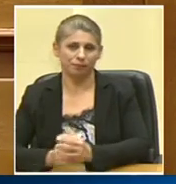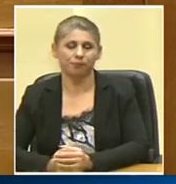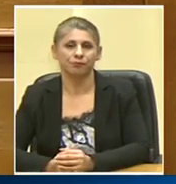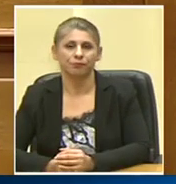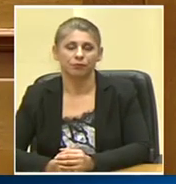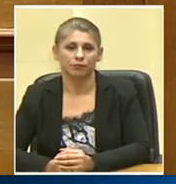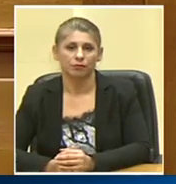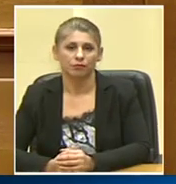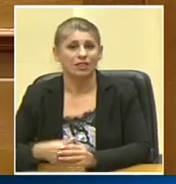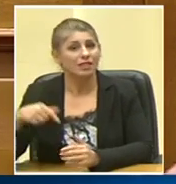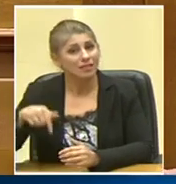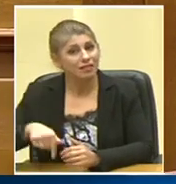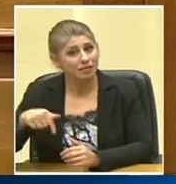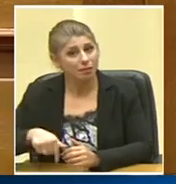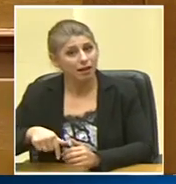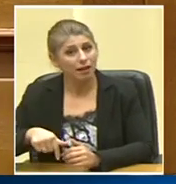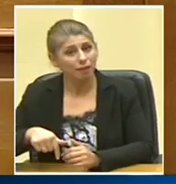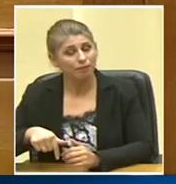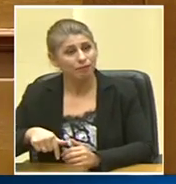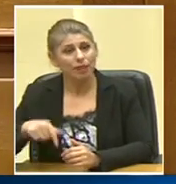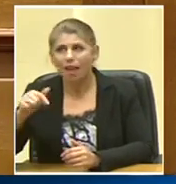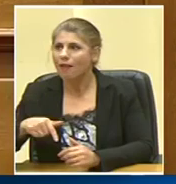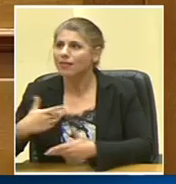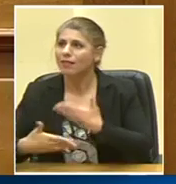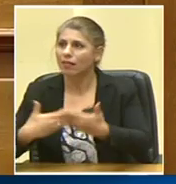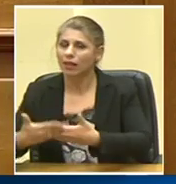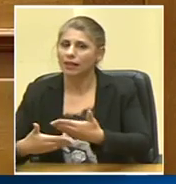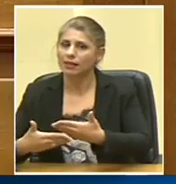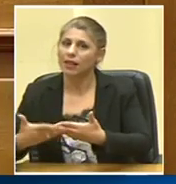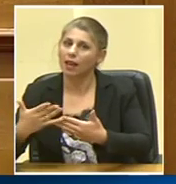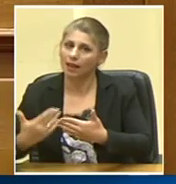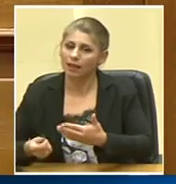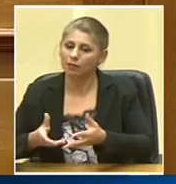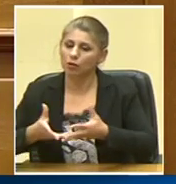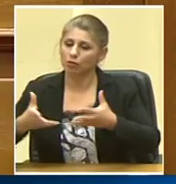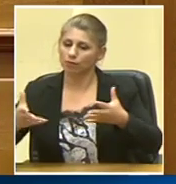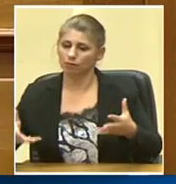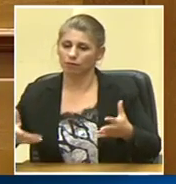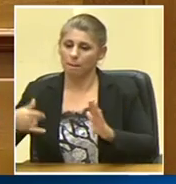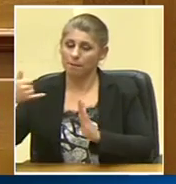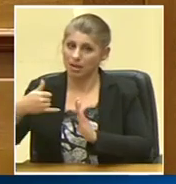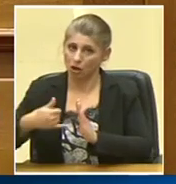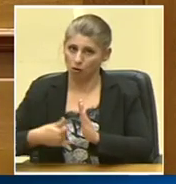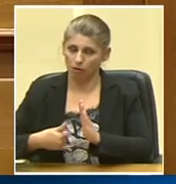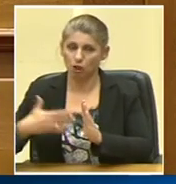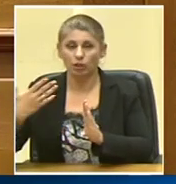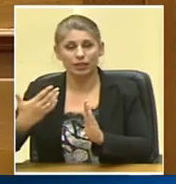Σήμερα όμως η διαδικασία αυτή παίρνει ακόμα ευρύτερο περιεχόμενο και